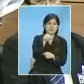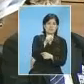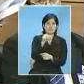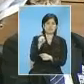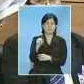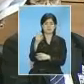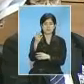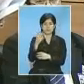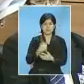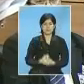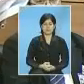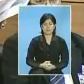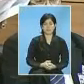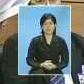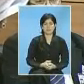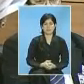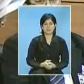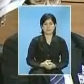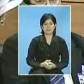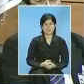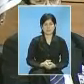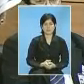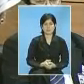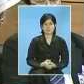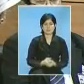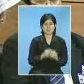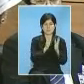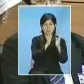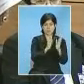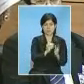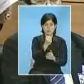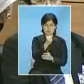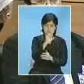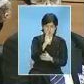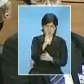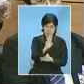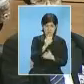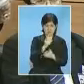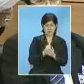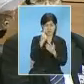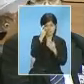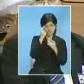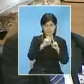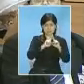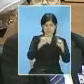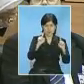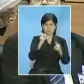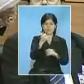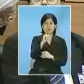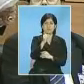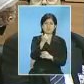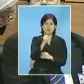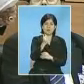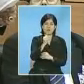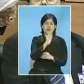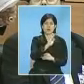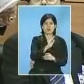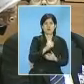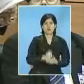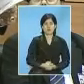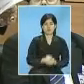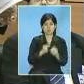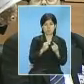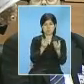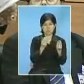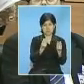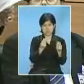คิดเทียบเคียงแล้วเนี่ยจำนวน 17รายเนี่ยเอาจจะมีมุมมองที่แปลกๆนะท่านประธานฮะบางทีเนี่ยเวียนคืน